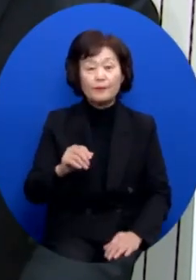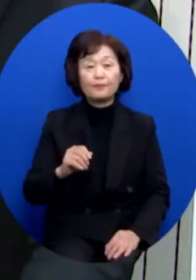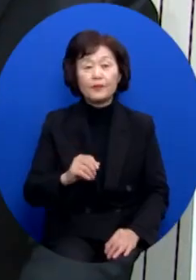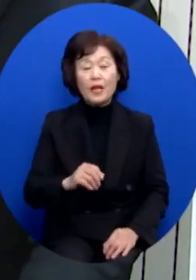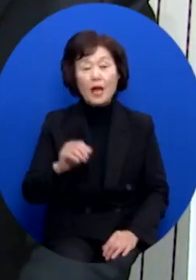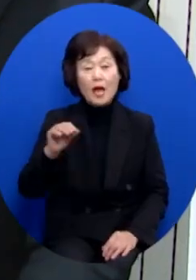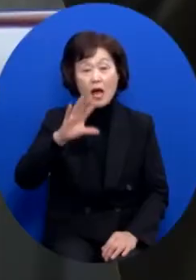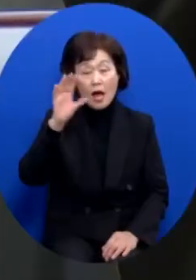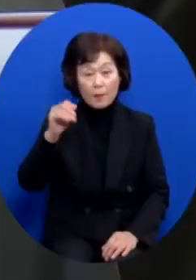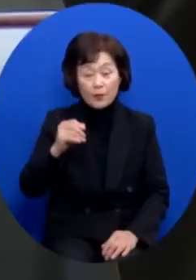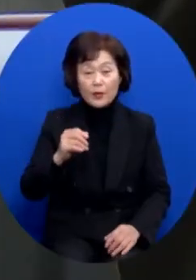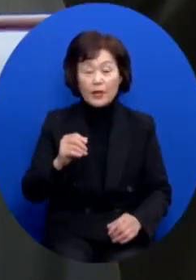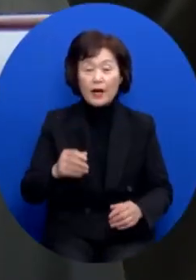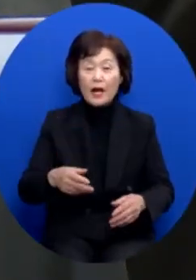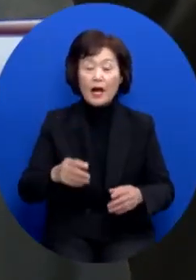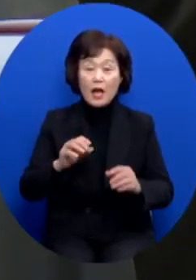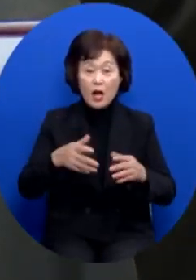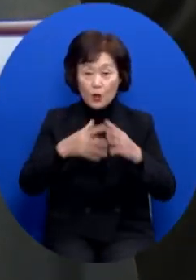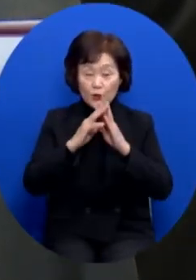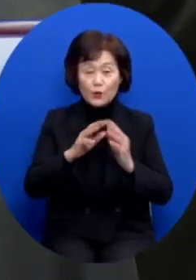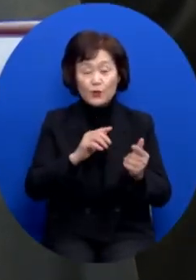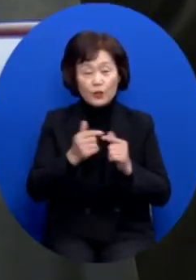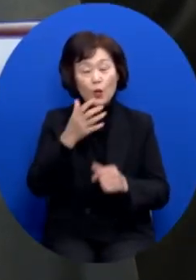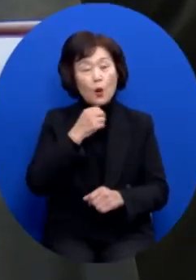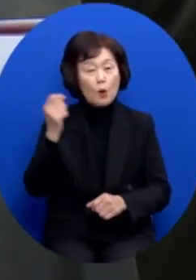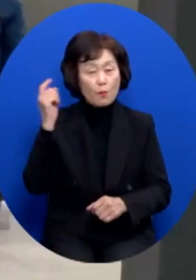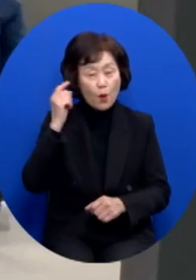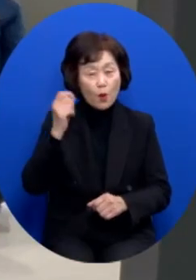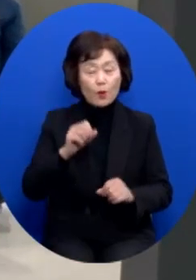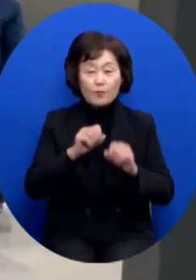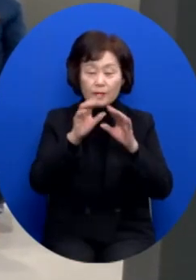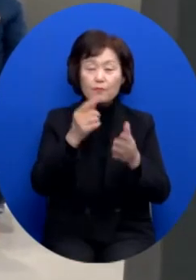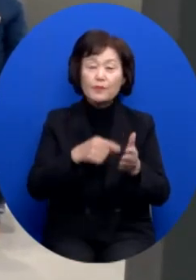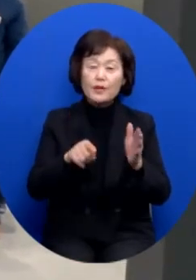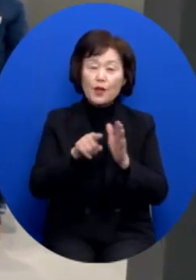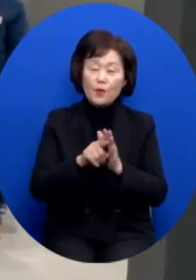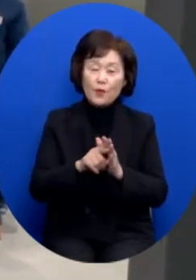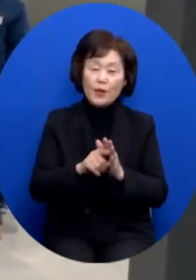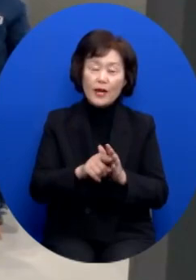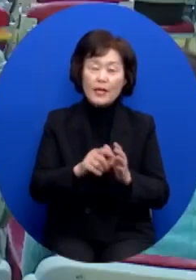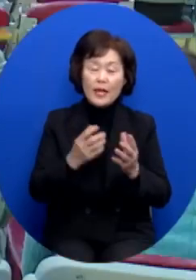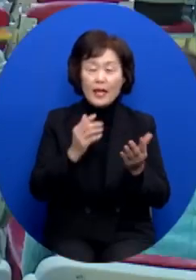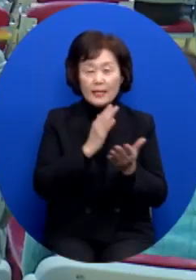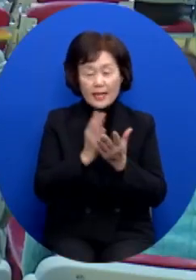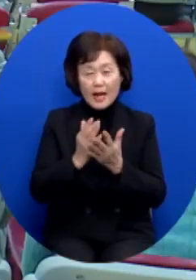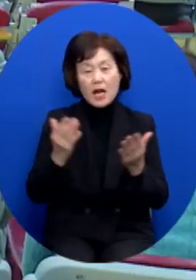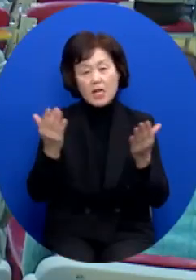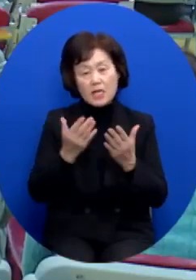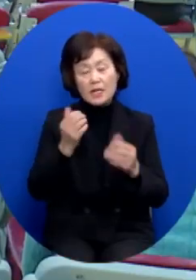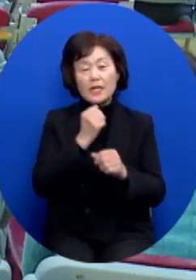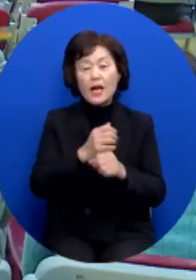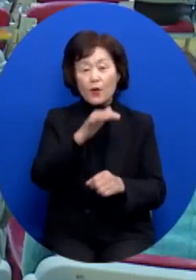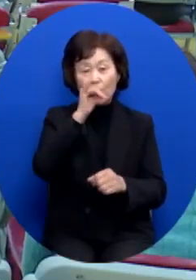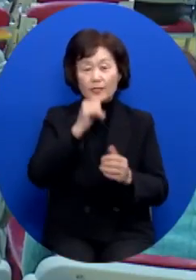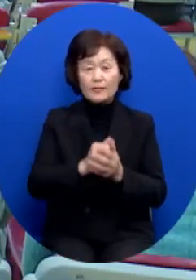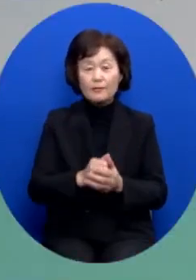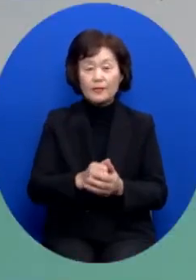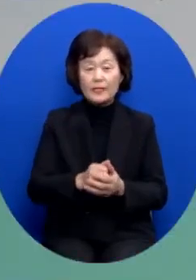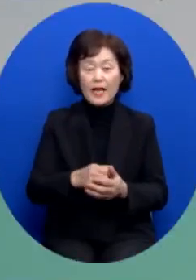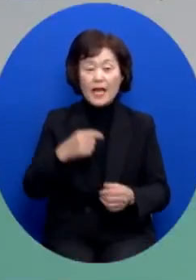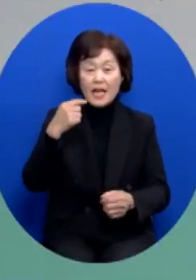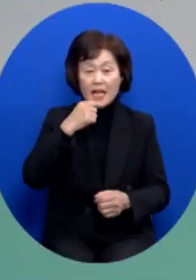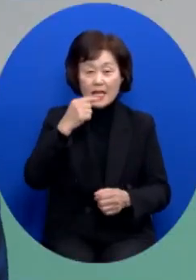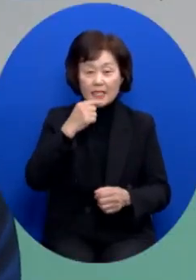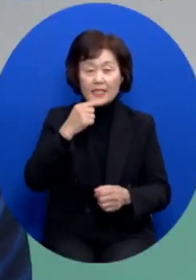초등학교 건축기금 후원 등 복음 전파를 위해 다양한 사역을 이어오고 있습니다. 치혜대학 설립 개강식과